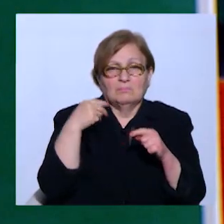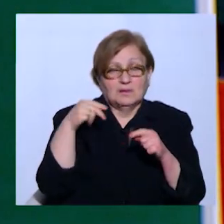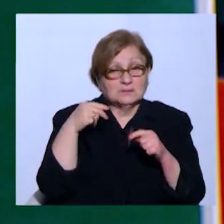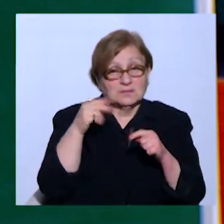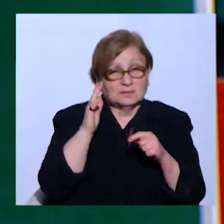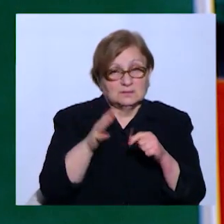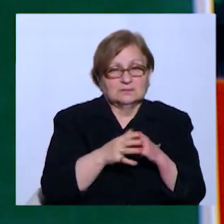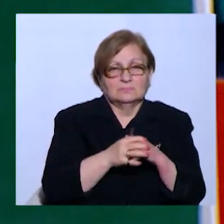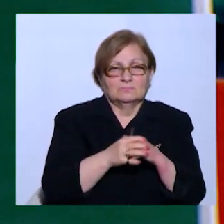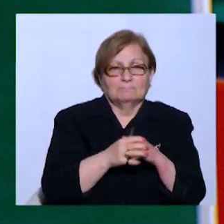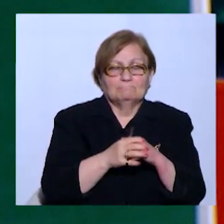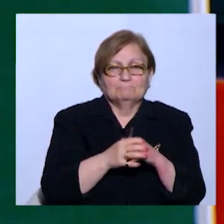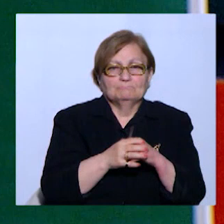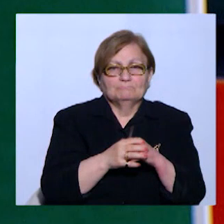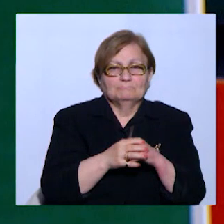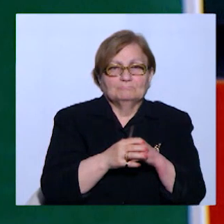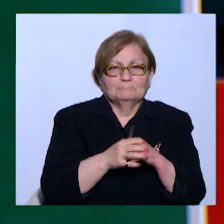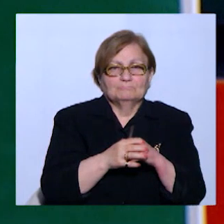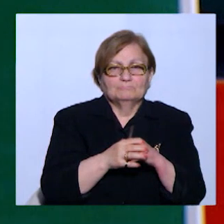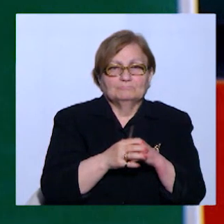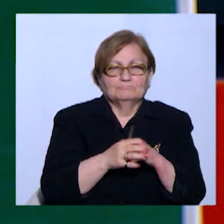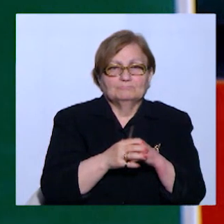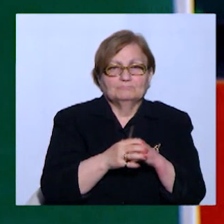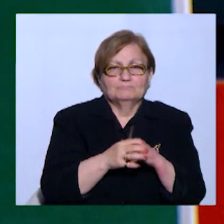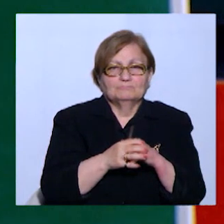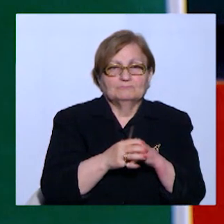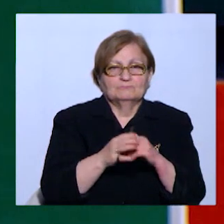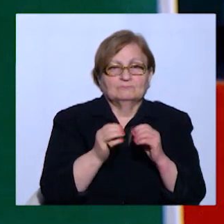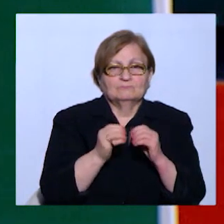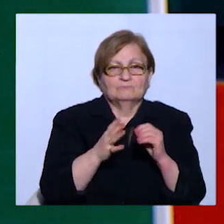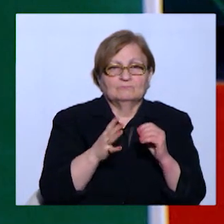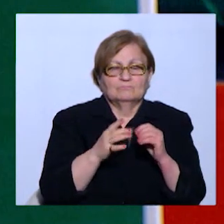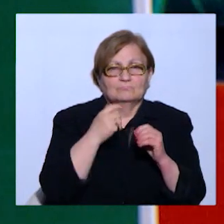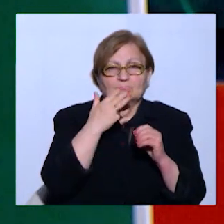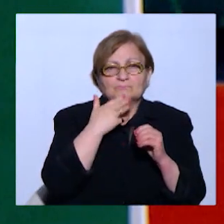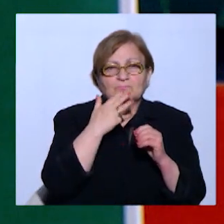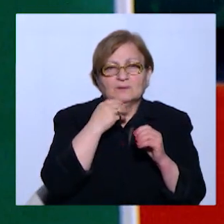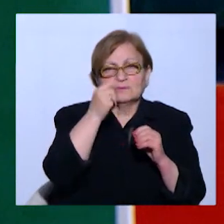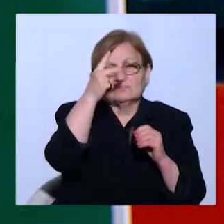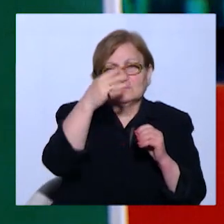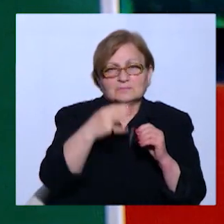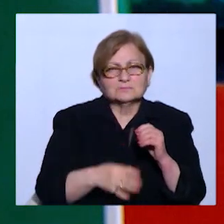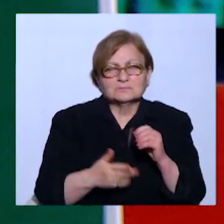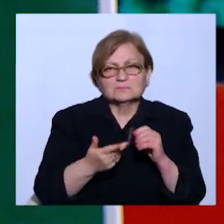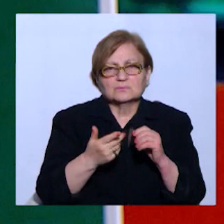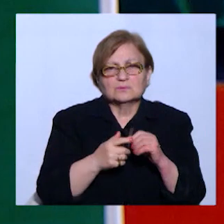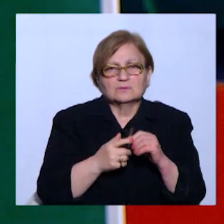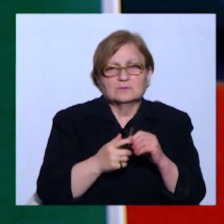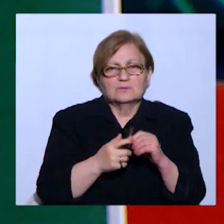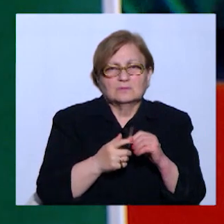და წუდია საქმისთვის. 15 უნდა დავშალო მარტივ მომრავლებად.